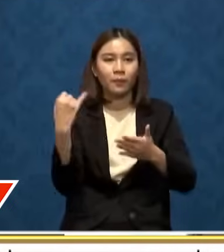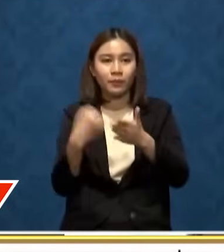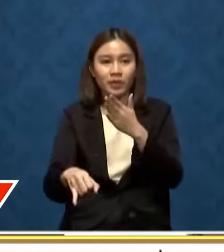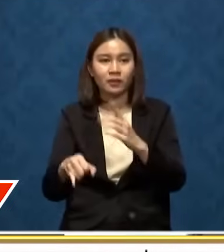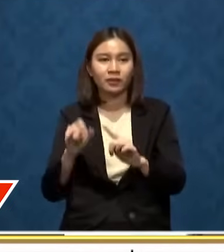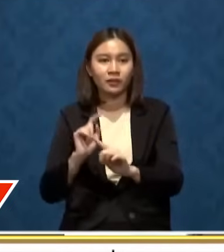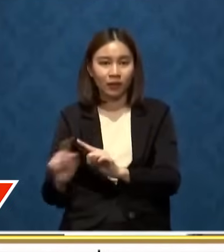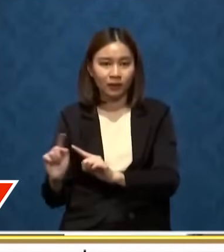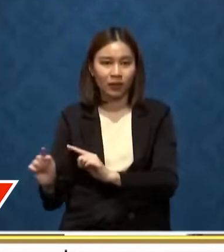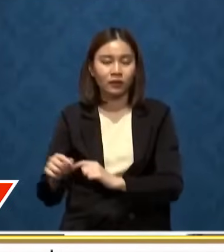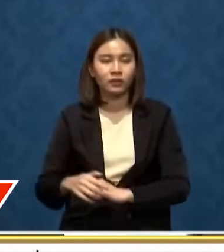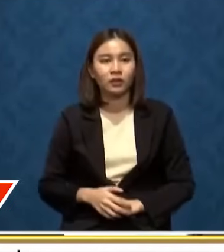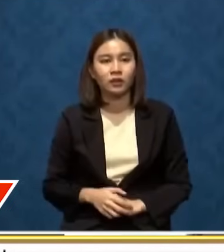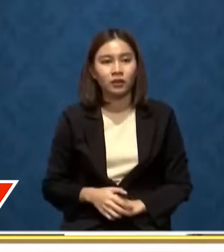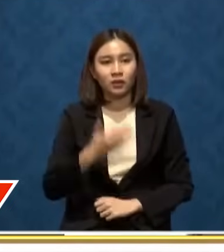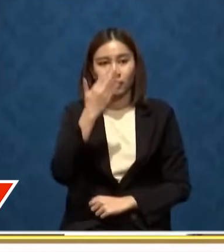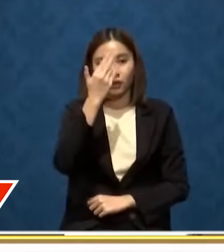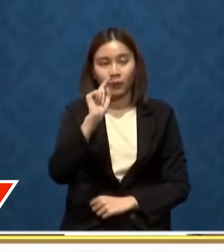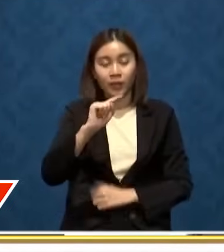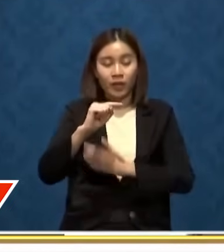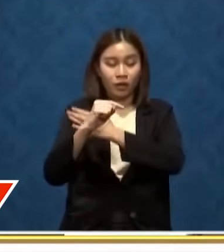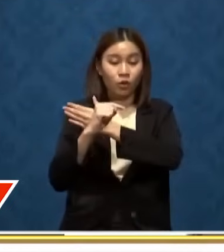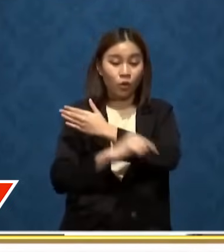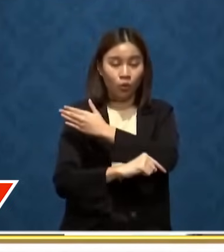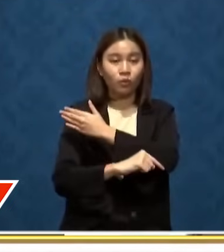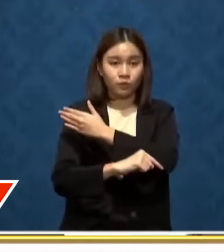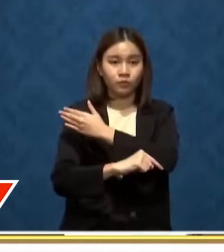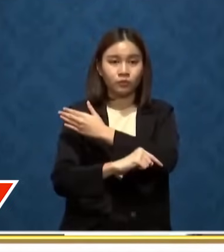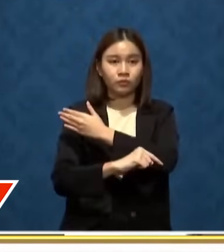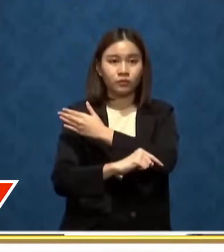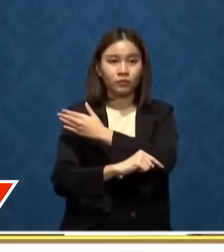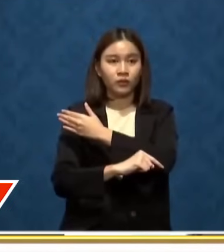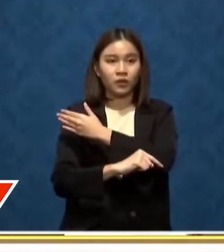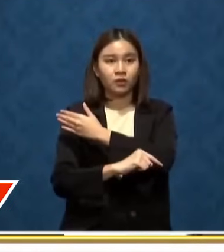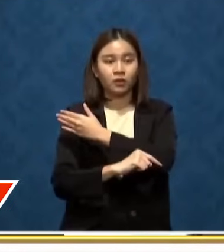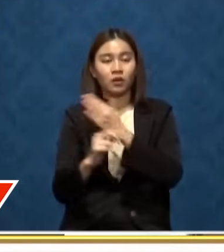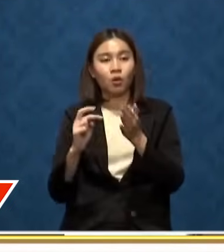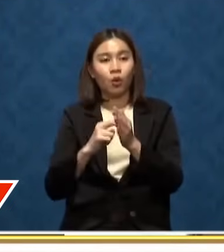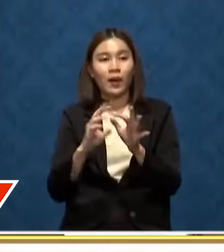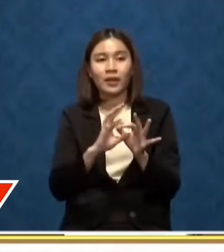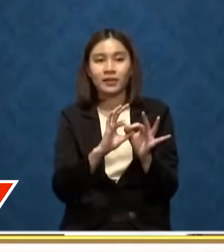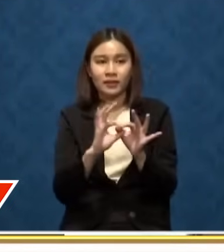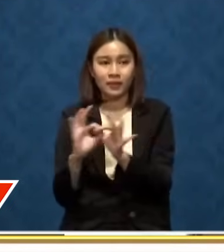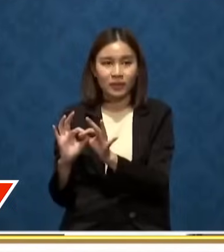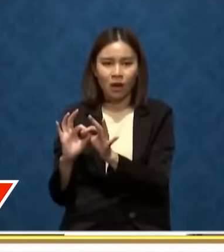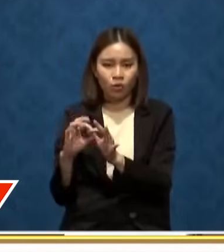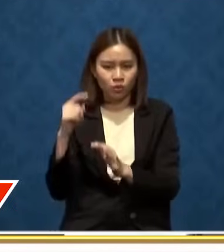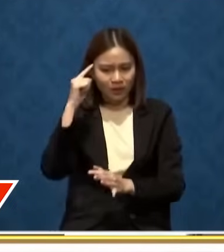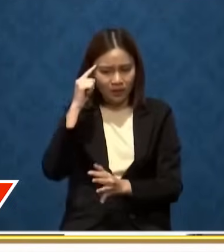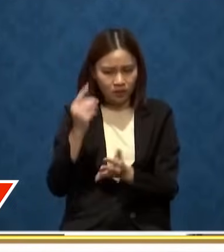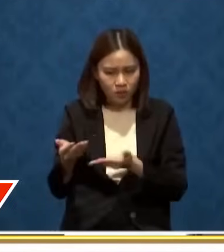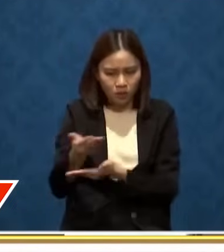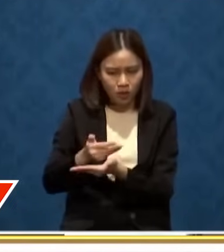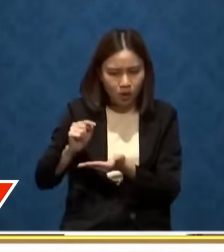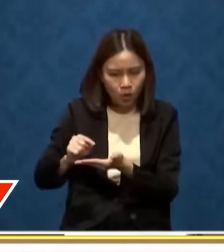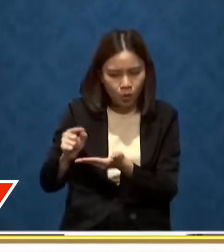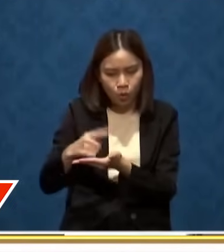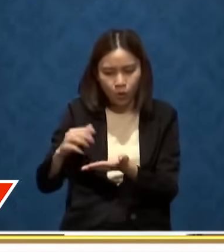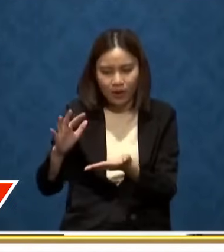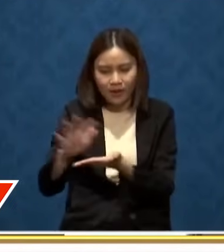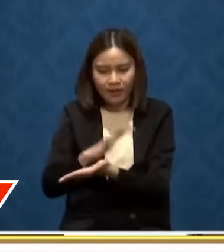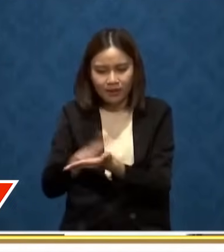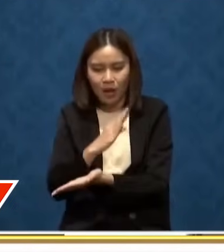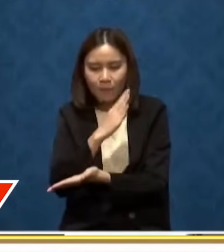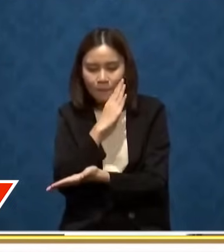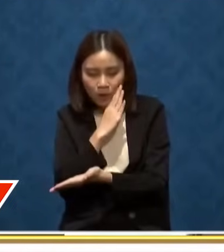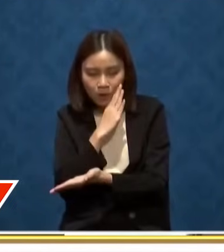เพราะว่าการทุจริตนั้นนะคะอาจเกี่ยวข้องกับการสมรู้ร่วมคิดปลอมแปลงเอกสารห